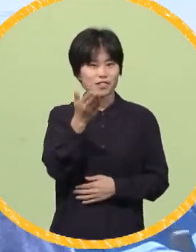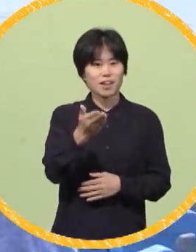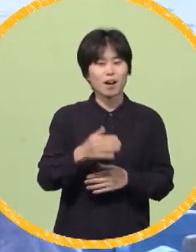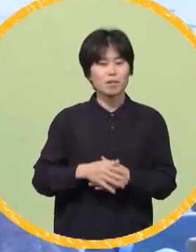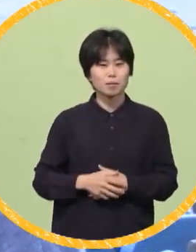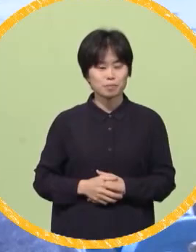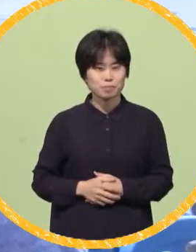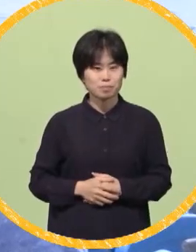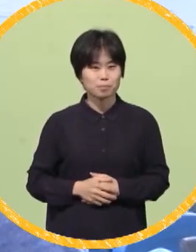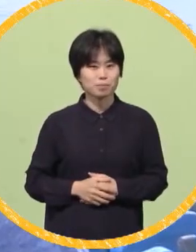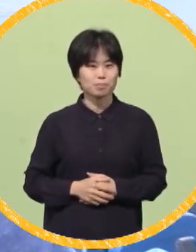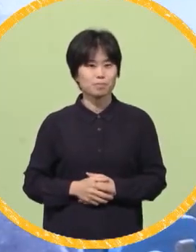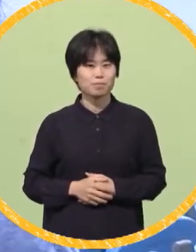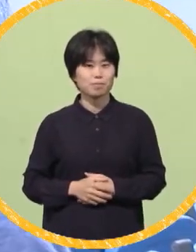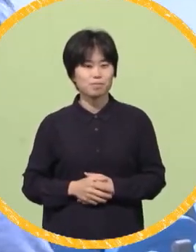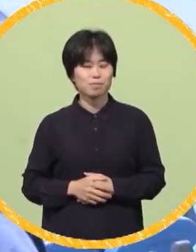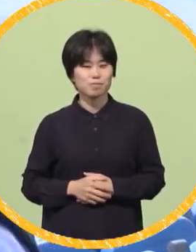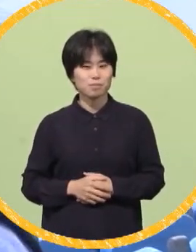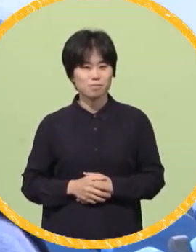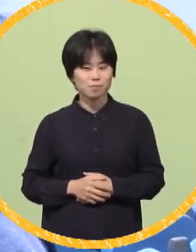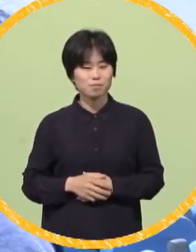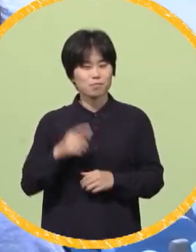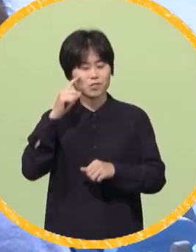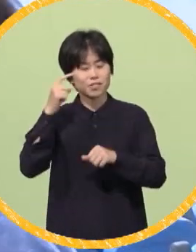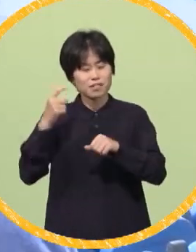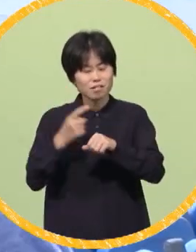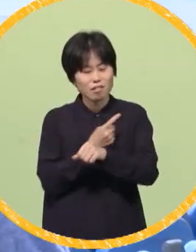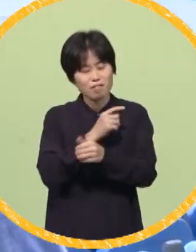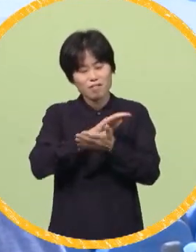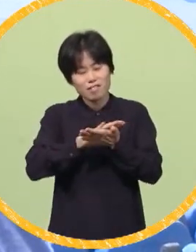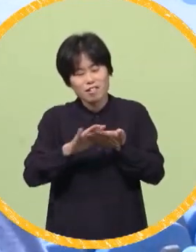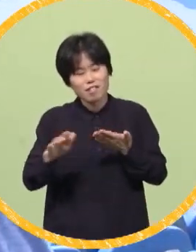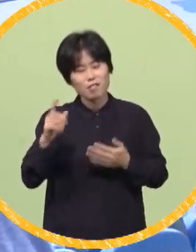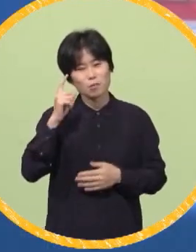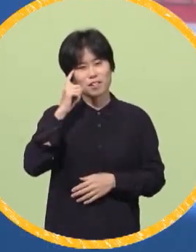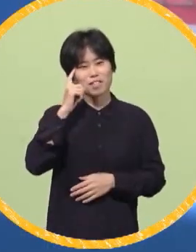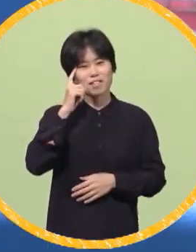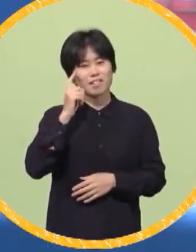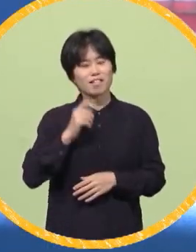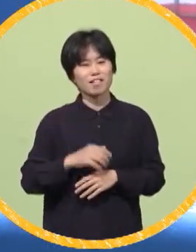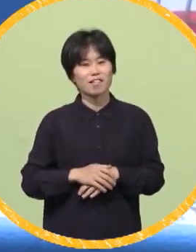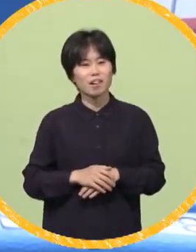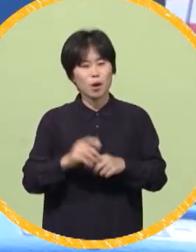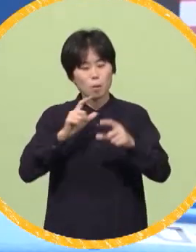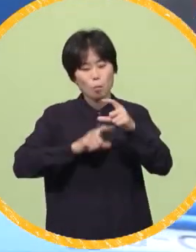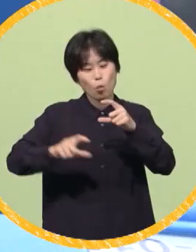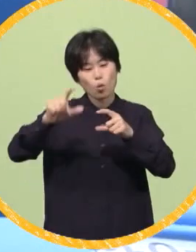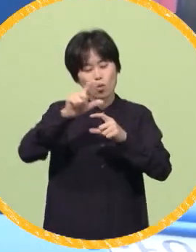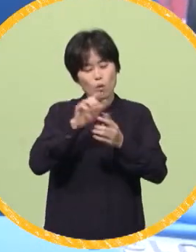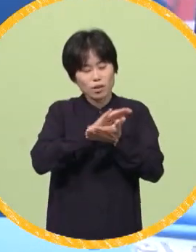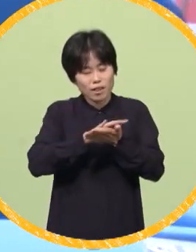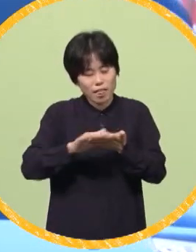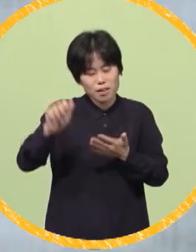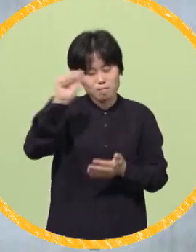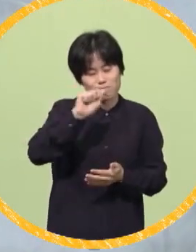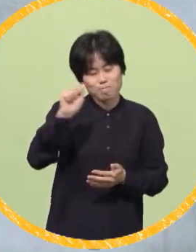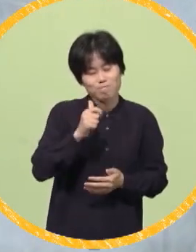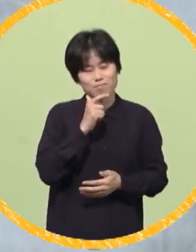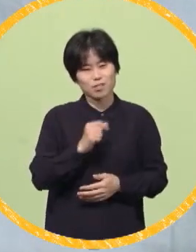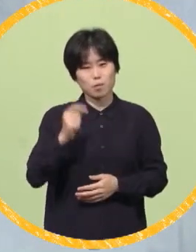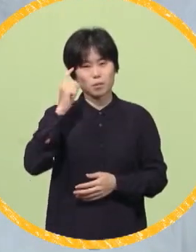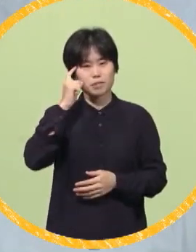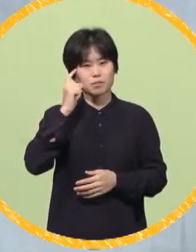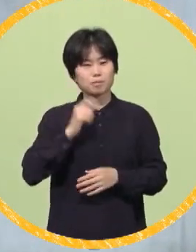今日はやってますか。 意外と綺麗だなと思って、なんかさらに綺麗にしたいなと思いました。